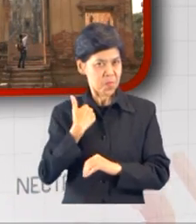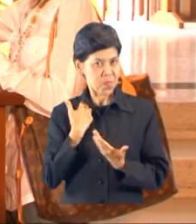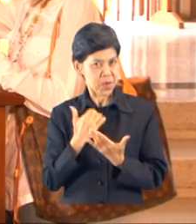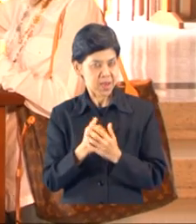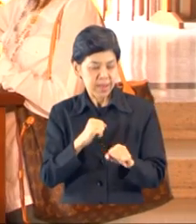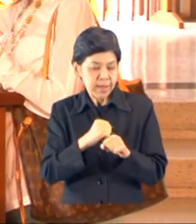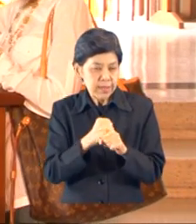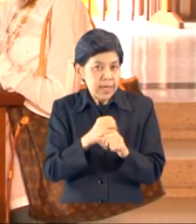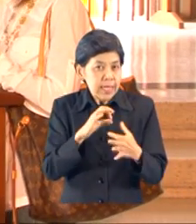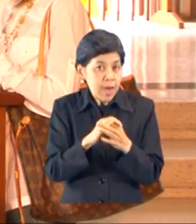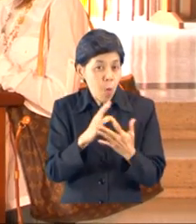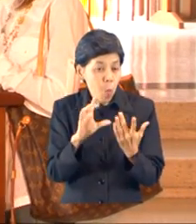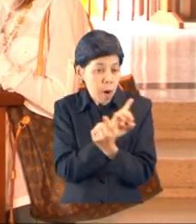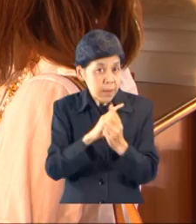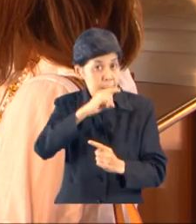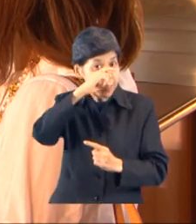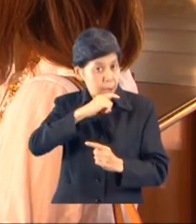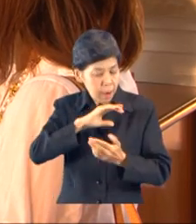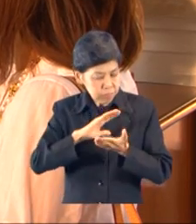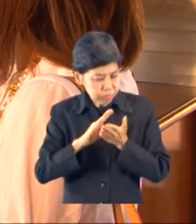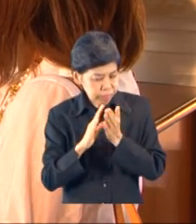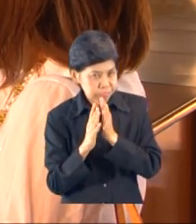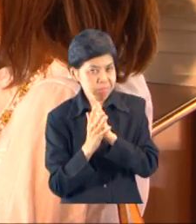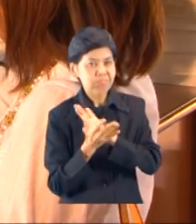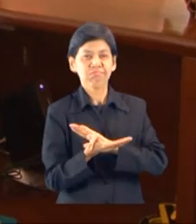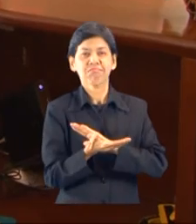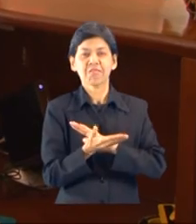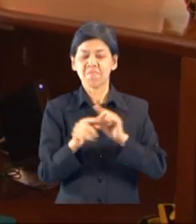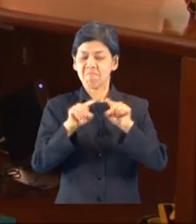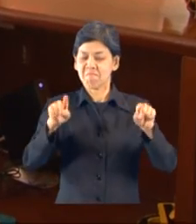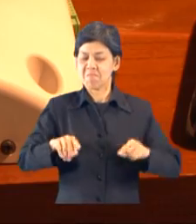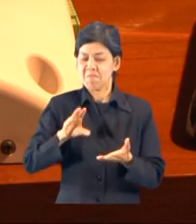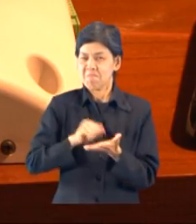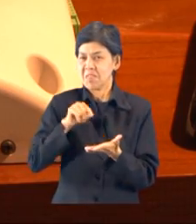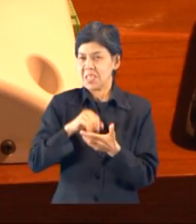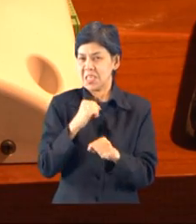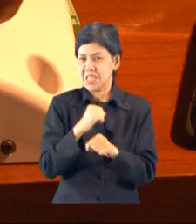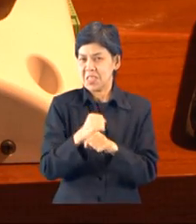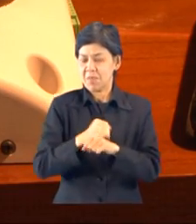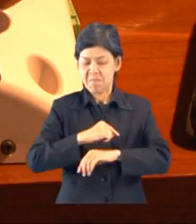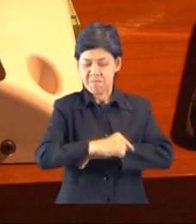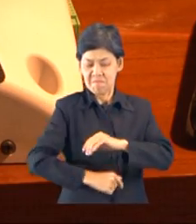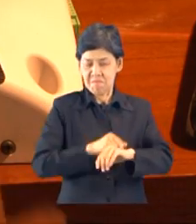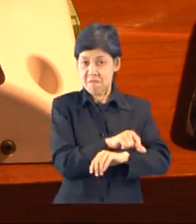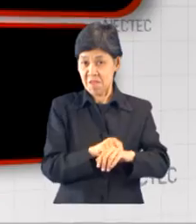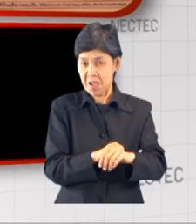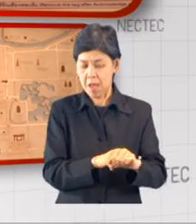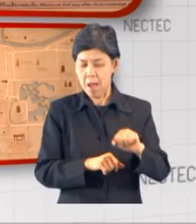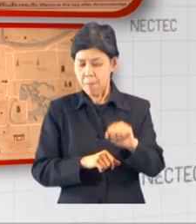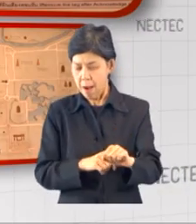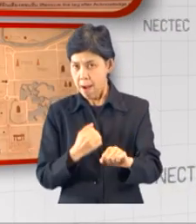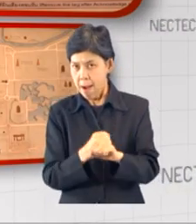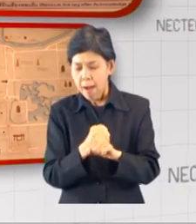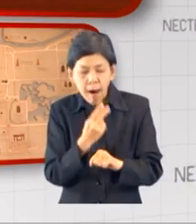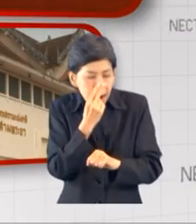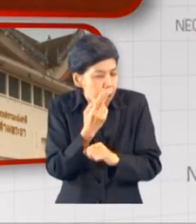ที่ยวโดยการแปลงข้อมูลทางวัฒนธรรมของชาติไว้ในรูปแบบดิจิทัลซึ่งเป็นระบบออดิโอไกด์เพื่อน